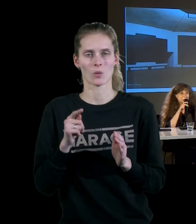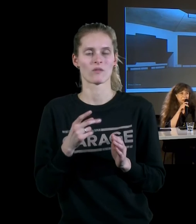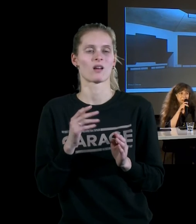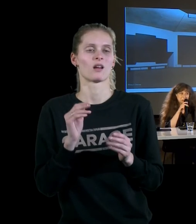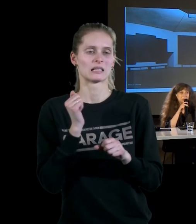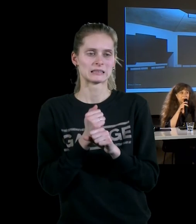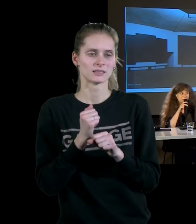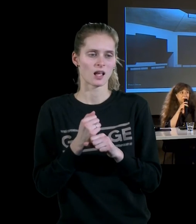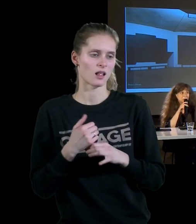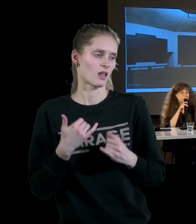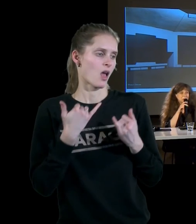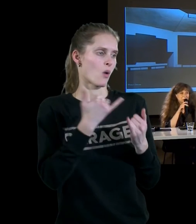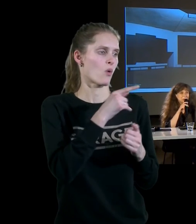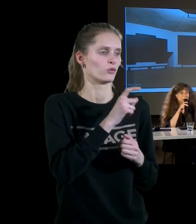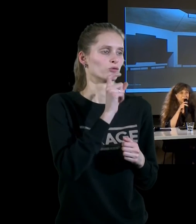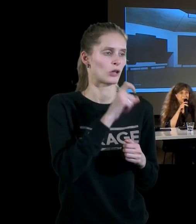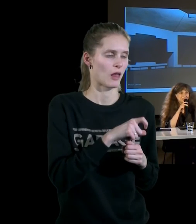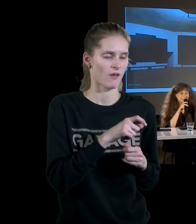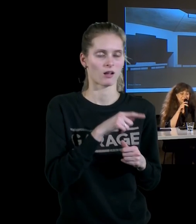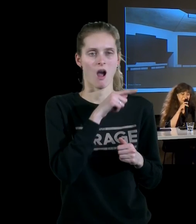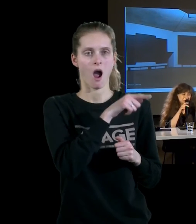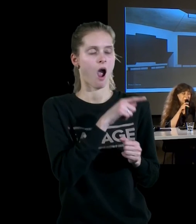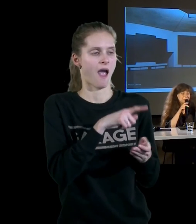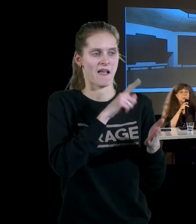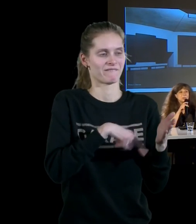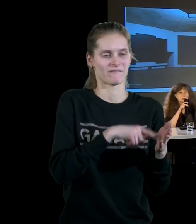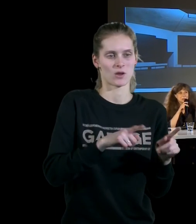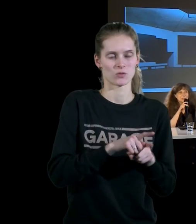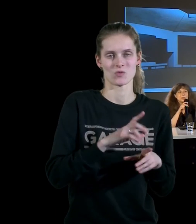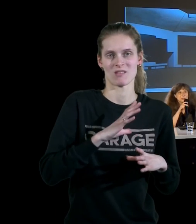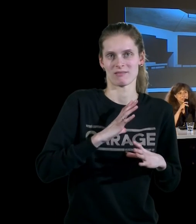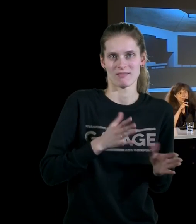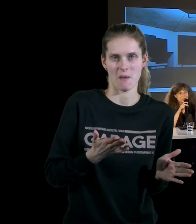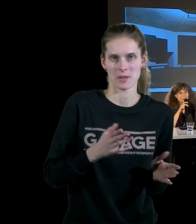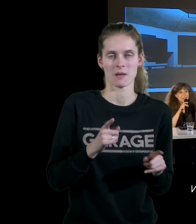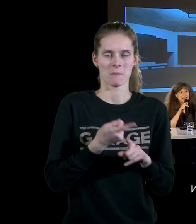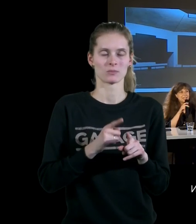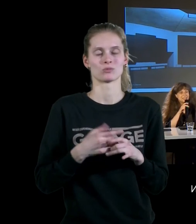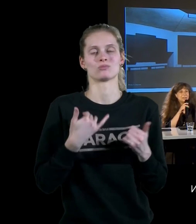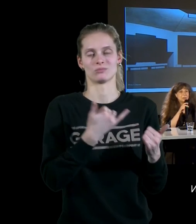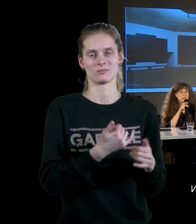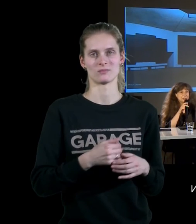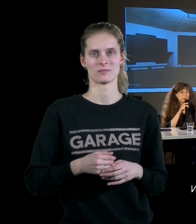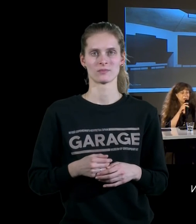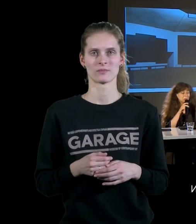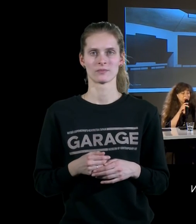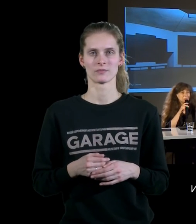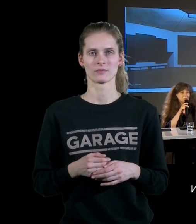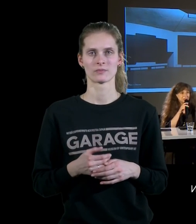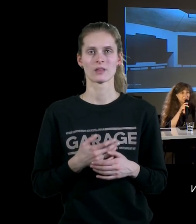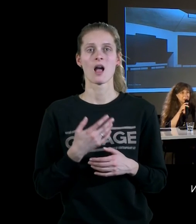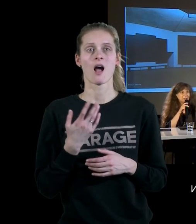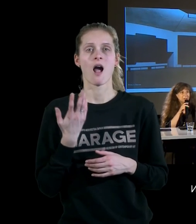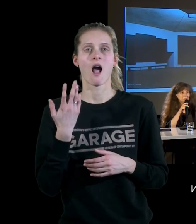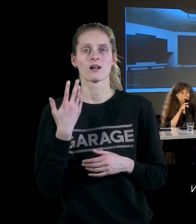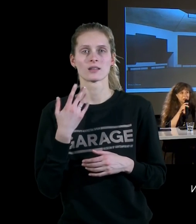атеистом, и который решил все-таки построить религиозное здание. И когда Кутюрье